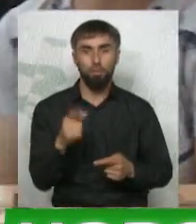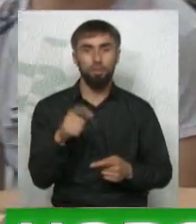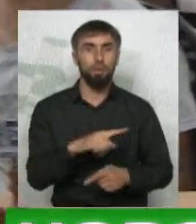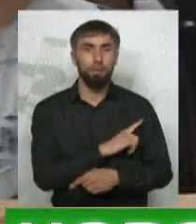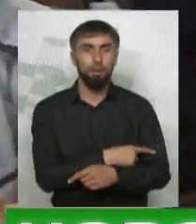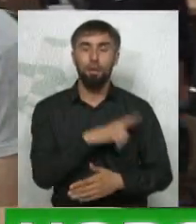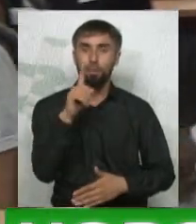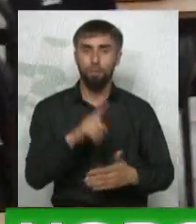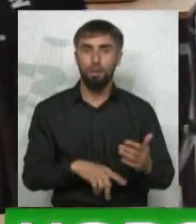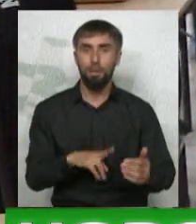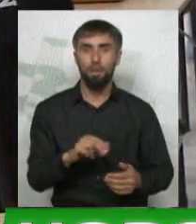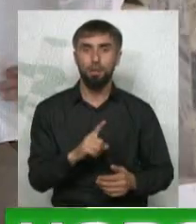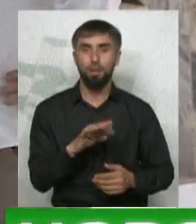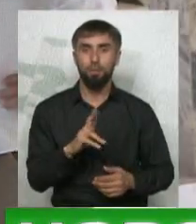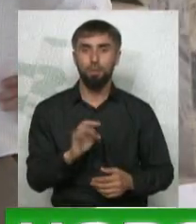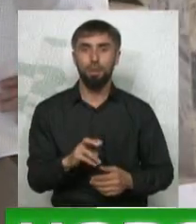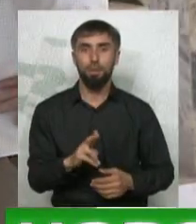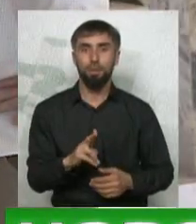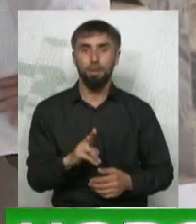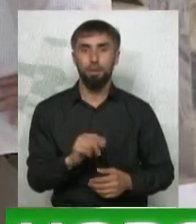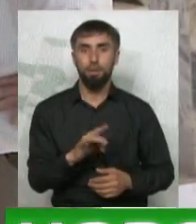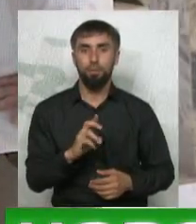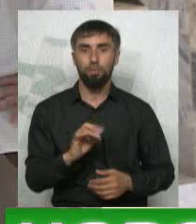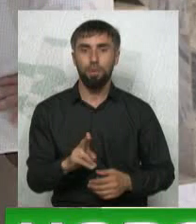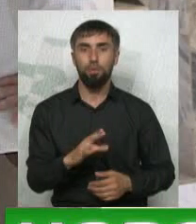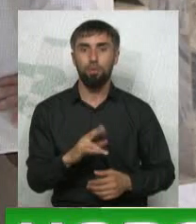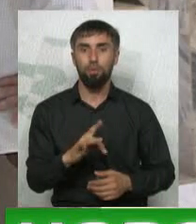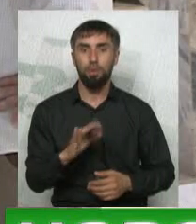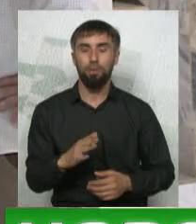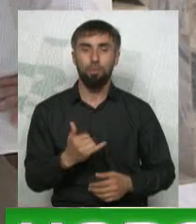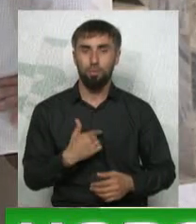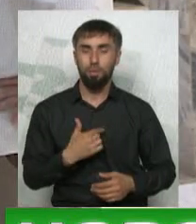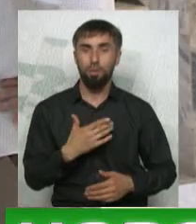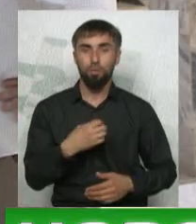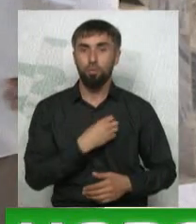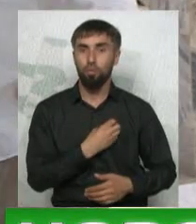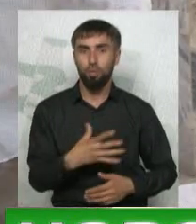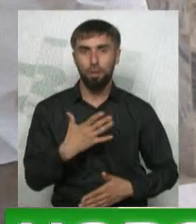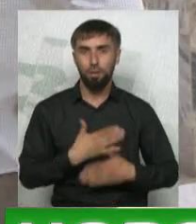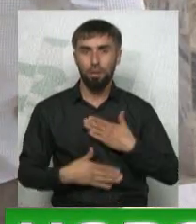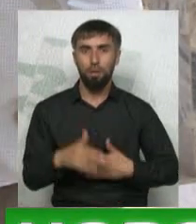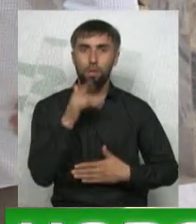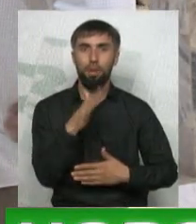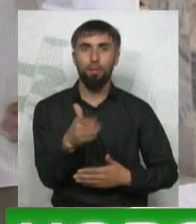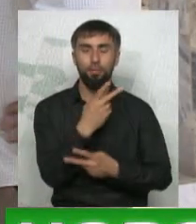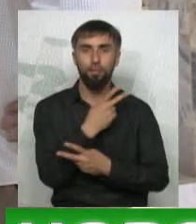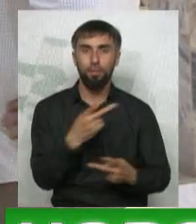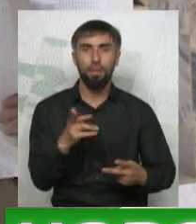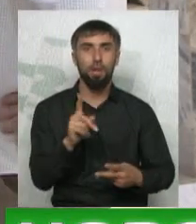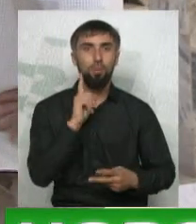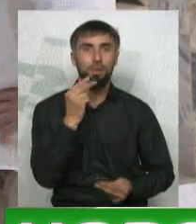сильный, признается Казбек Кураев. Радуется вот душа вот у меня лично. То, что видишь вот здесь, как молодежь